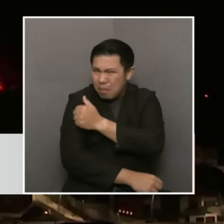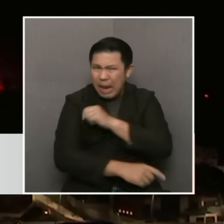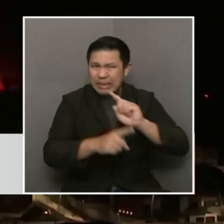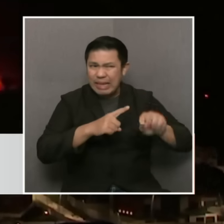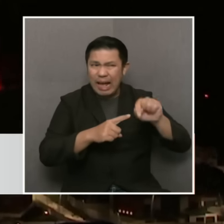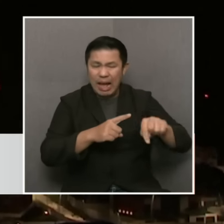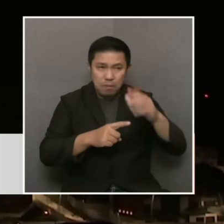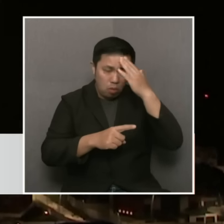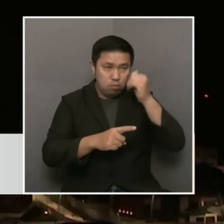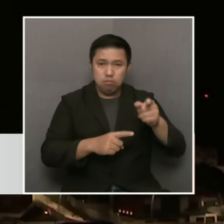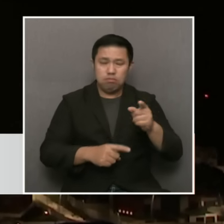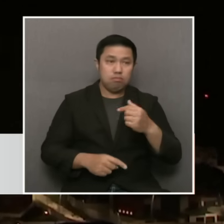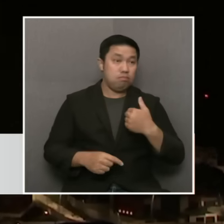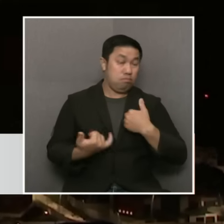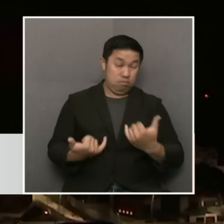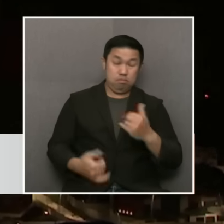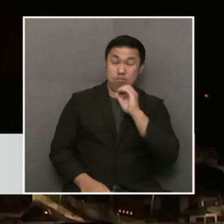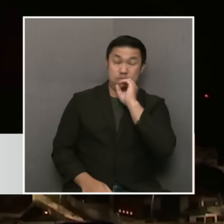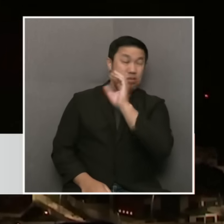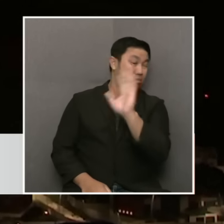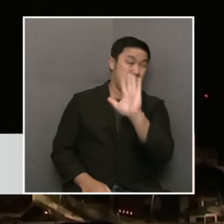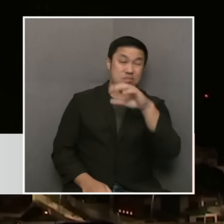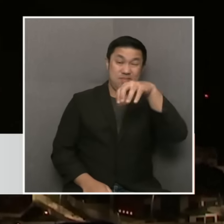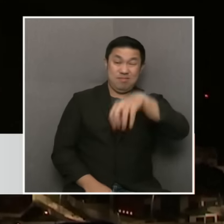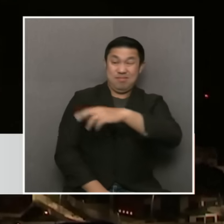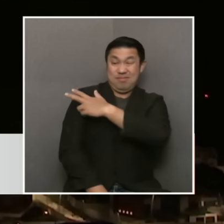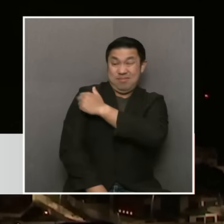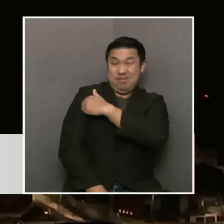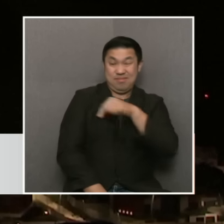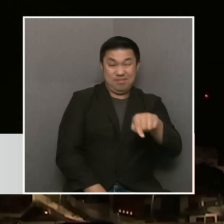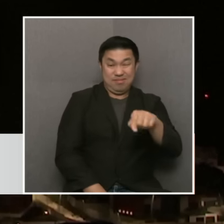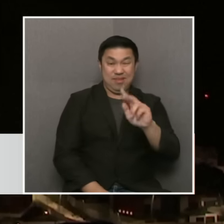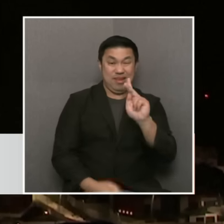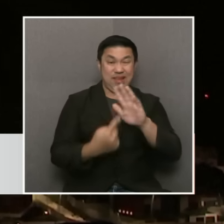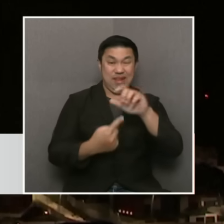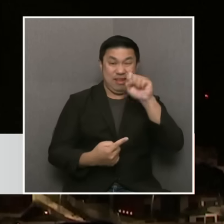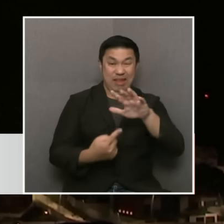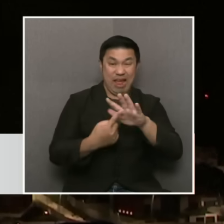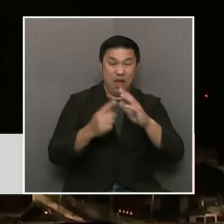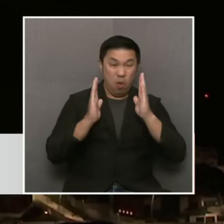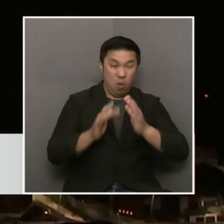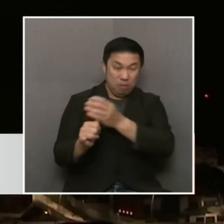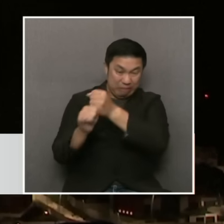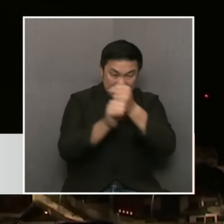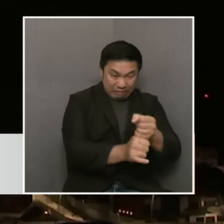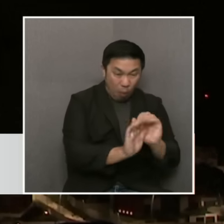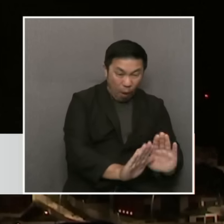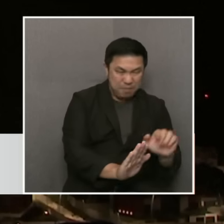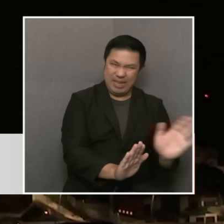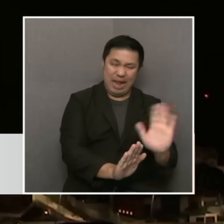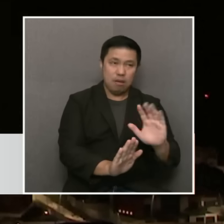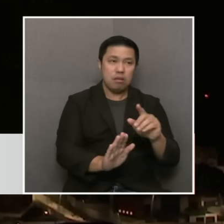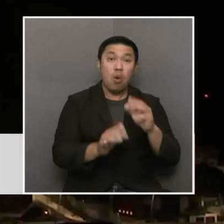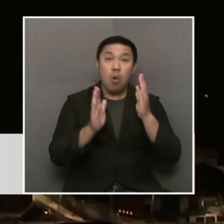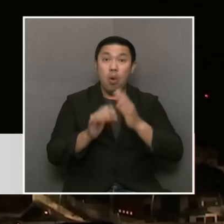กันกับปฏิเสธอีกครั้งหนึ่งว่าไม่ได้ใช้โรงพยาบาลต่างๆในกาซาขังตัวประกันที่จับมาแต่มีการส่งตัว